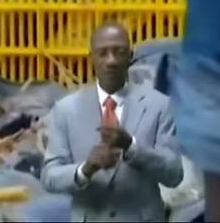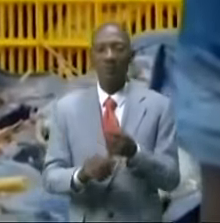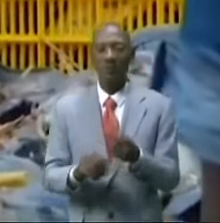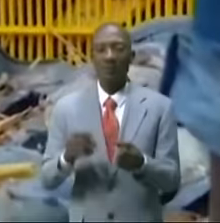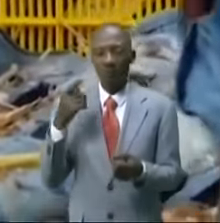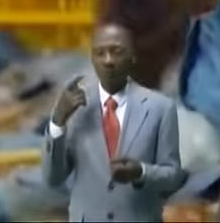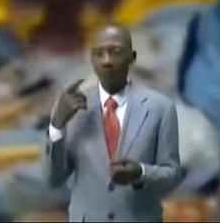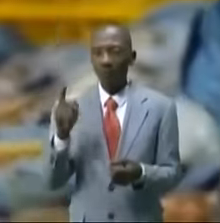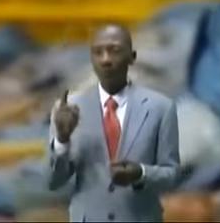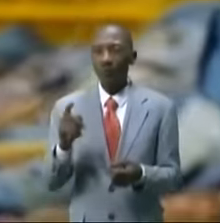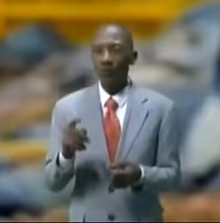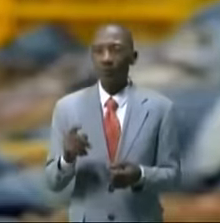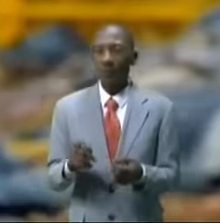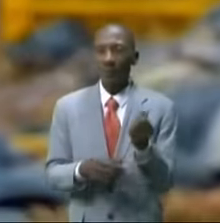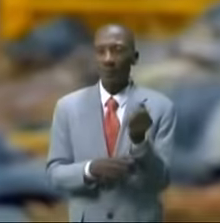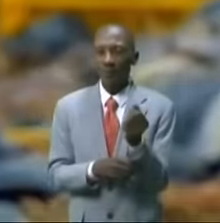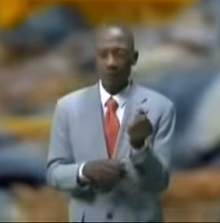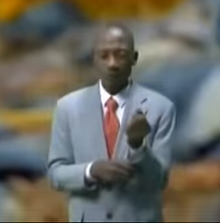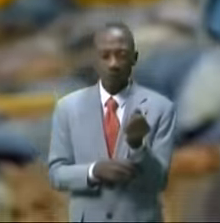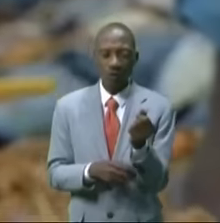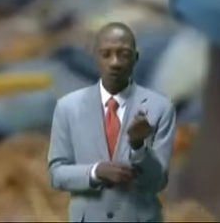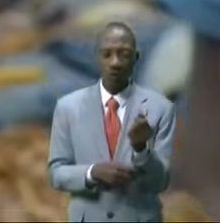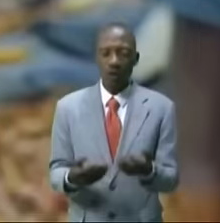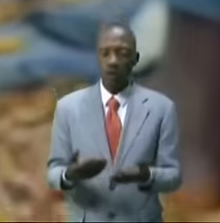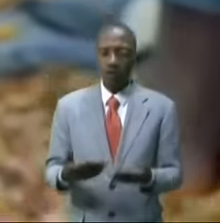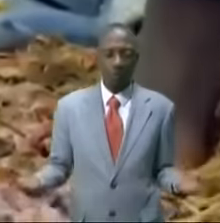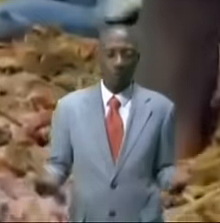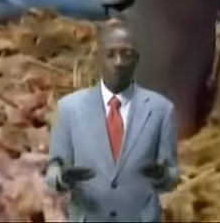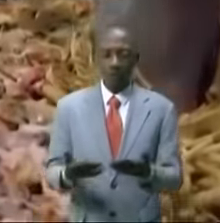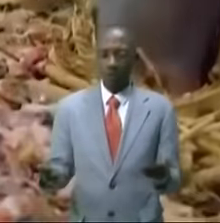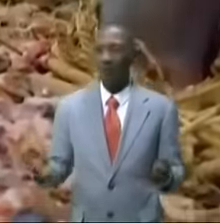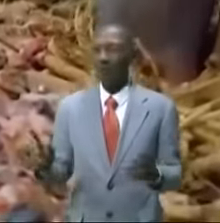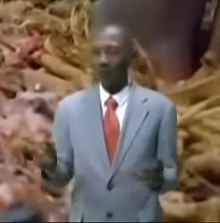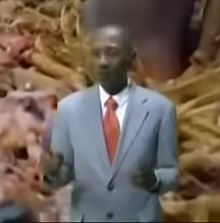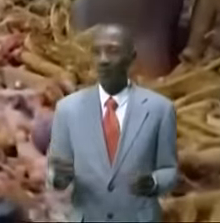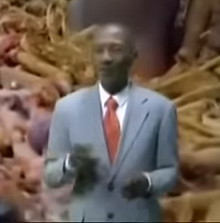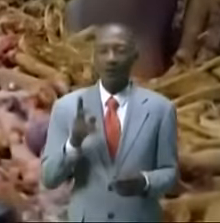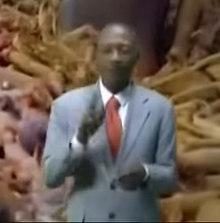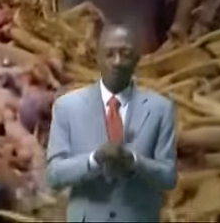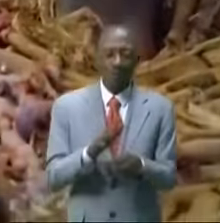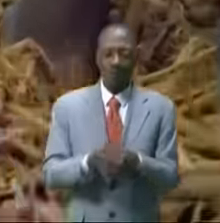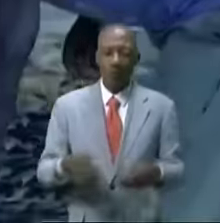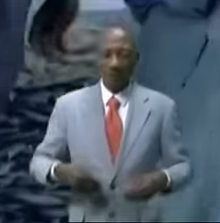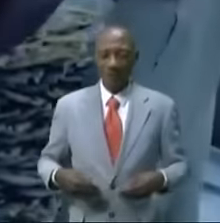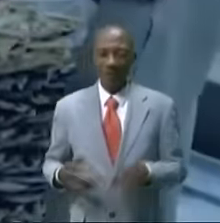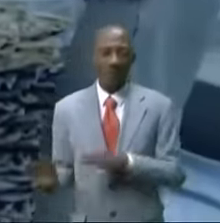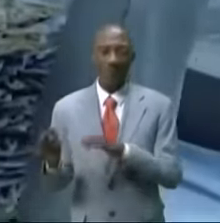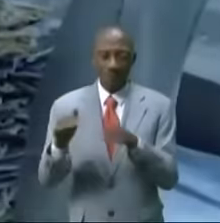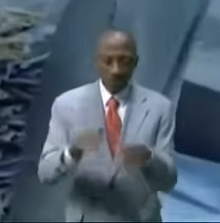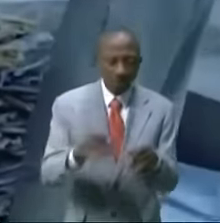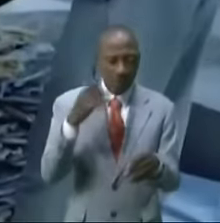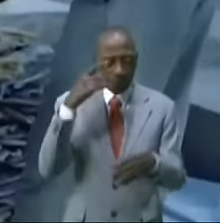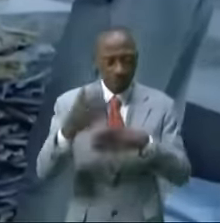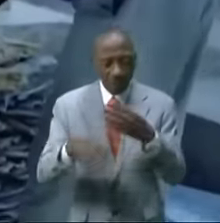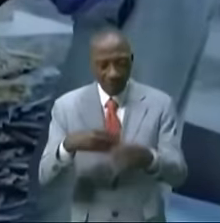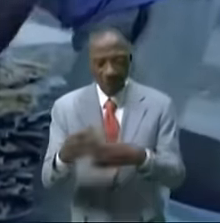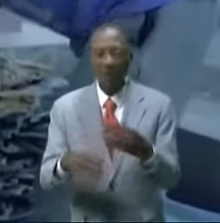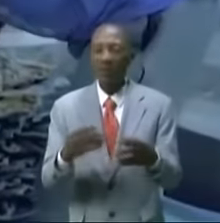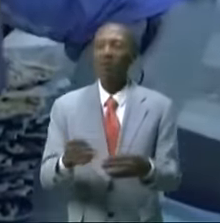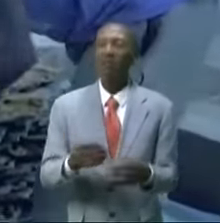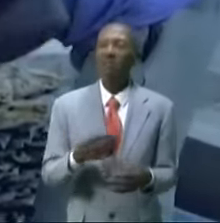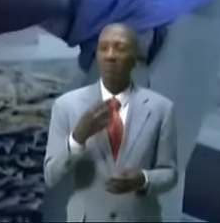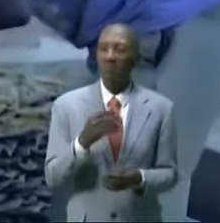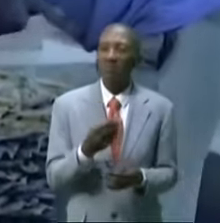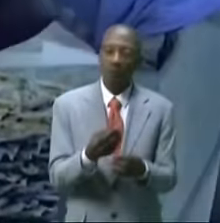chômage dans cette région où certains jeunes sont exposés à l'activisme de groupes armés. Une opportunité à saisir